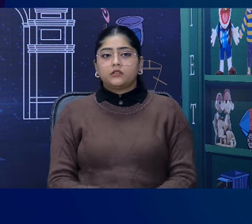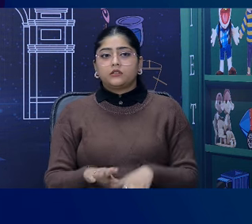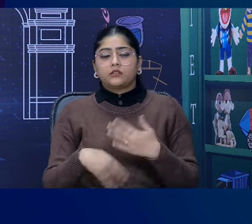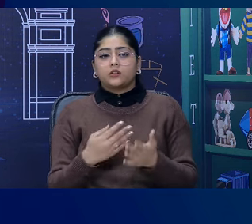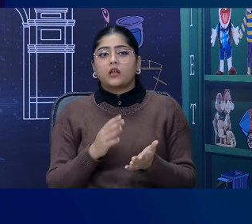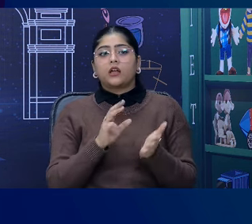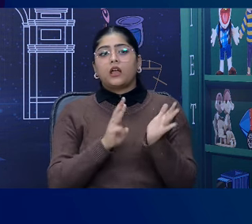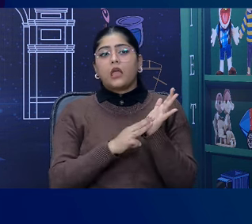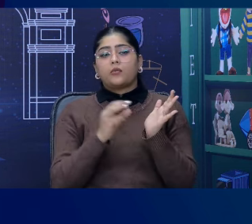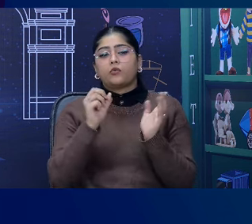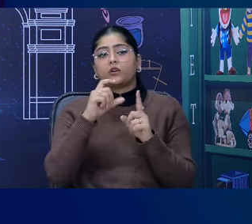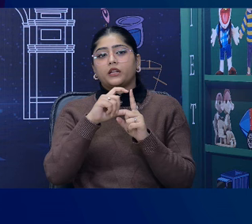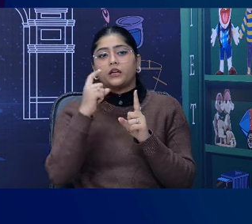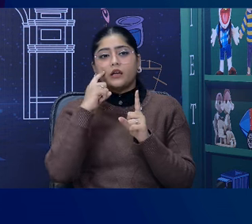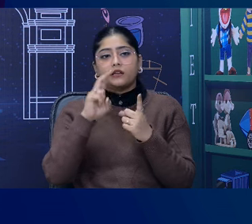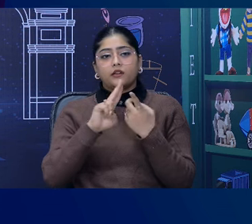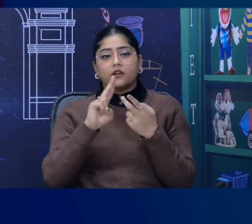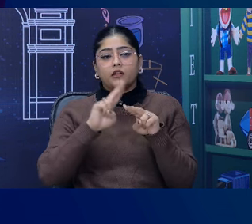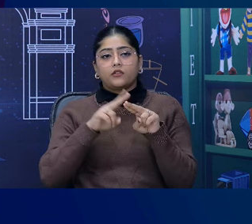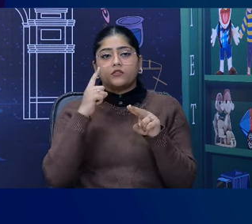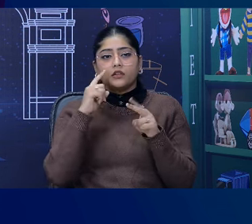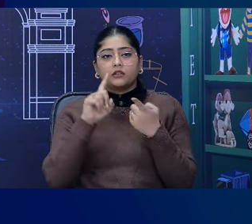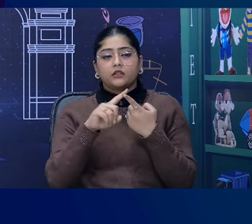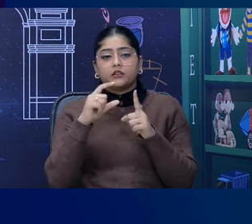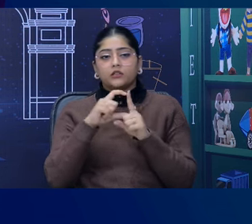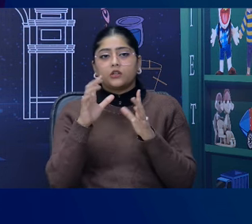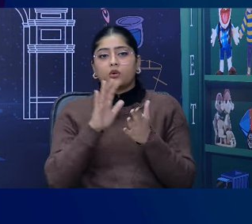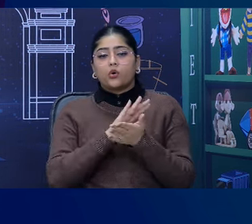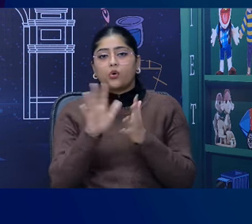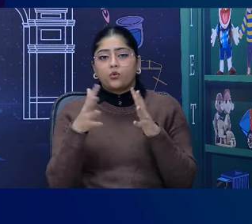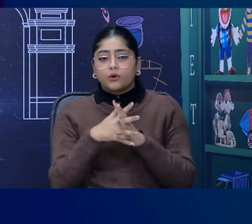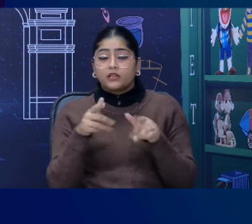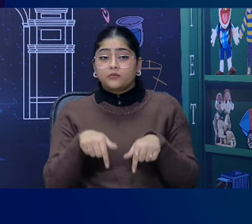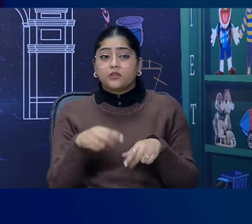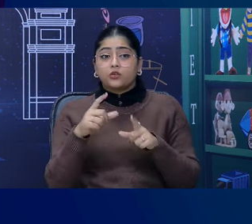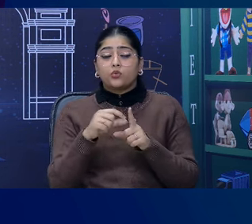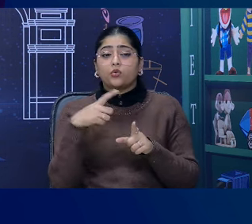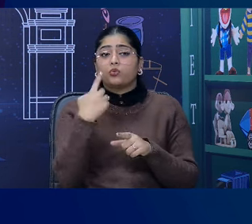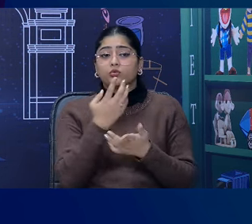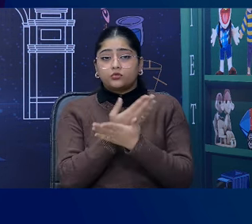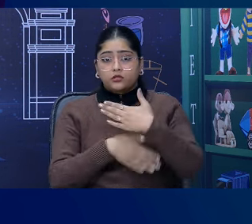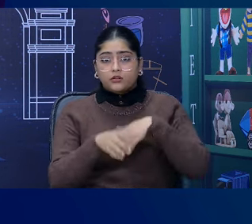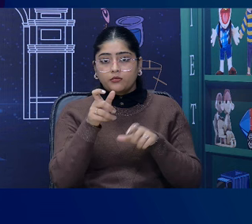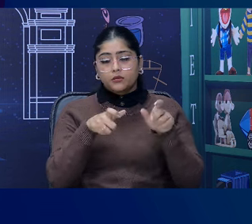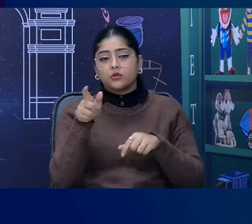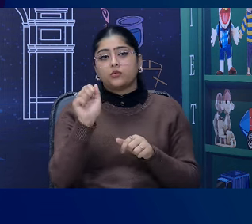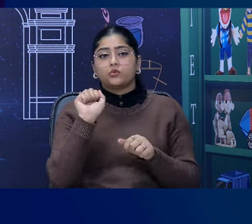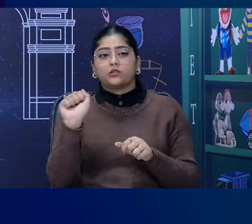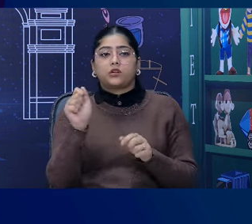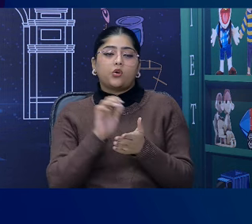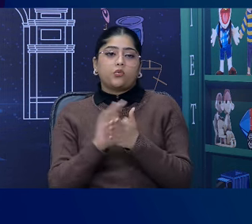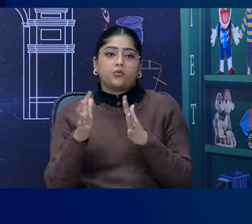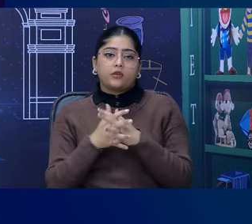हमारा मॉडिफाइड होमवर्क उन बच्चों के लिए जो डिसेबल्ड है व है इन व्हिच काइंड ऑफ स्ट्रेस पीपल फील